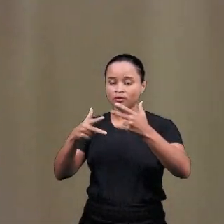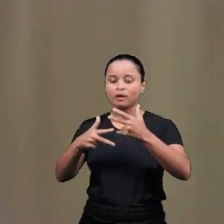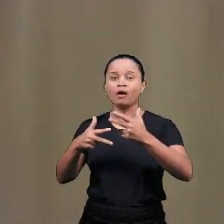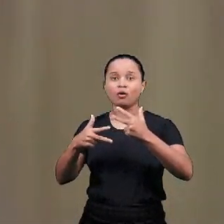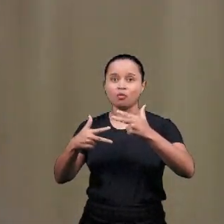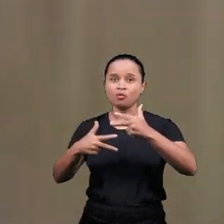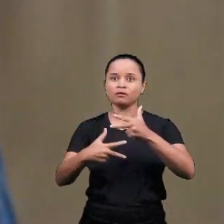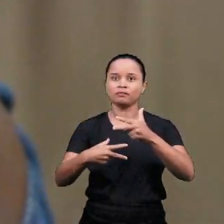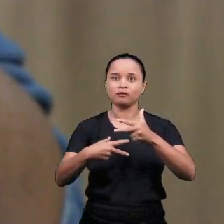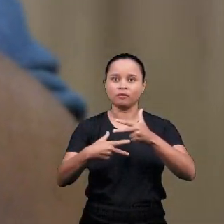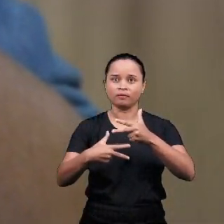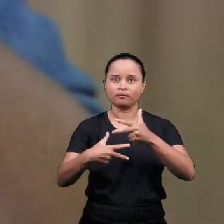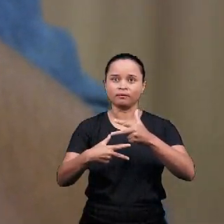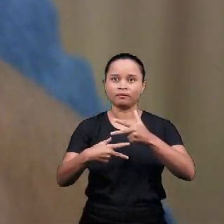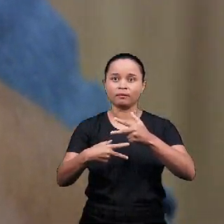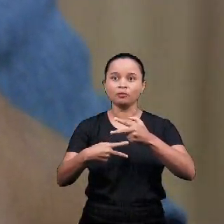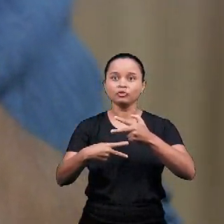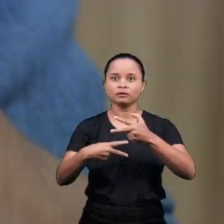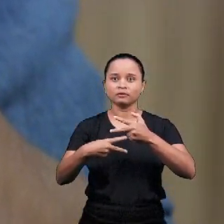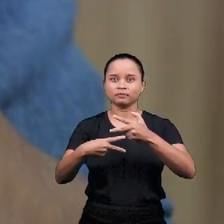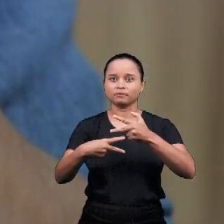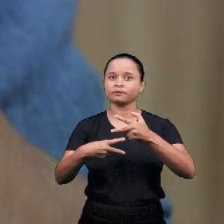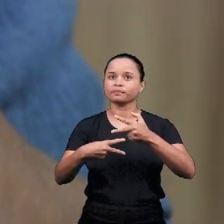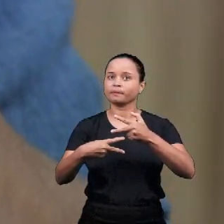va entendre le son.